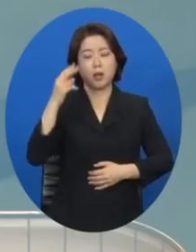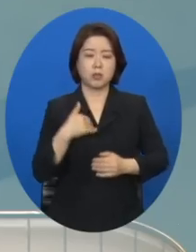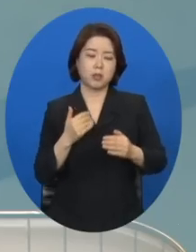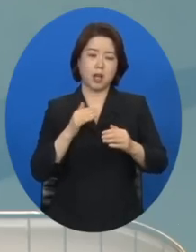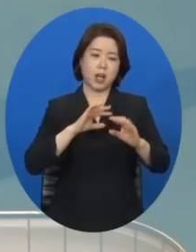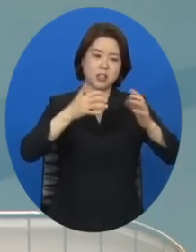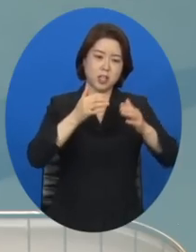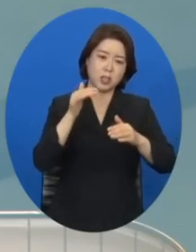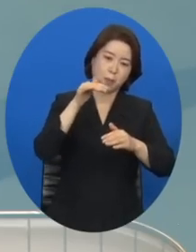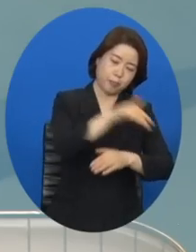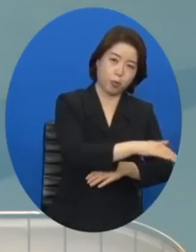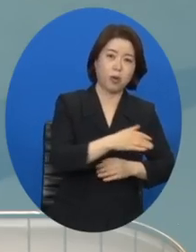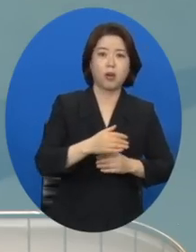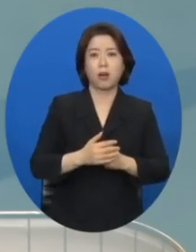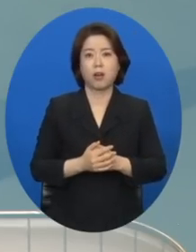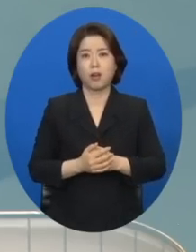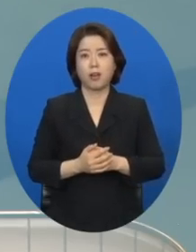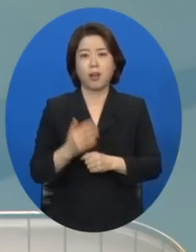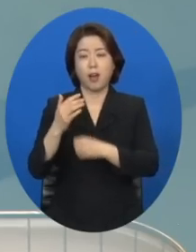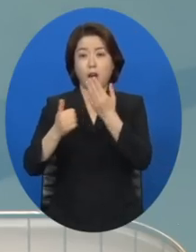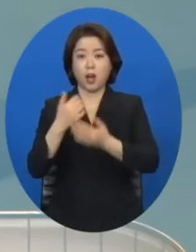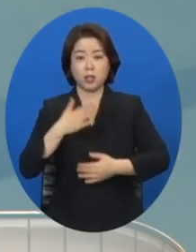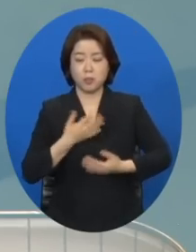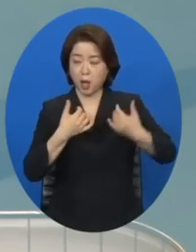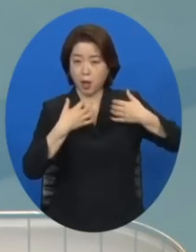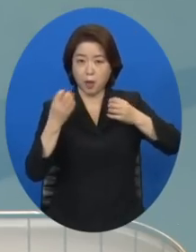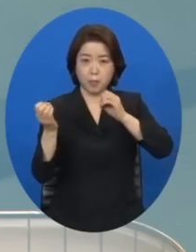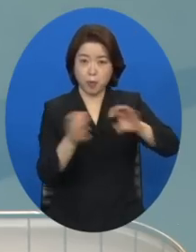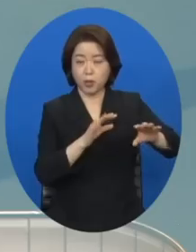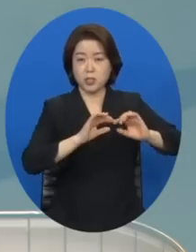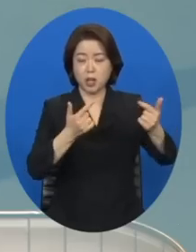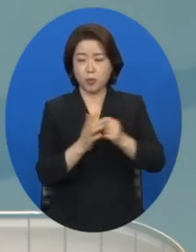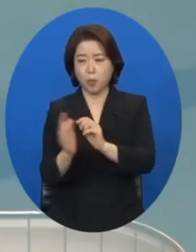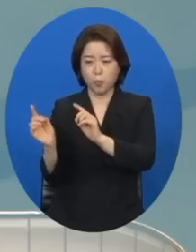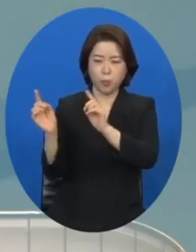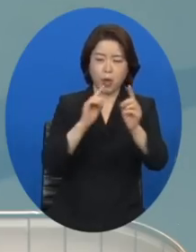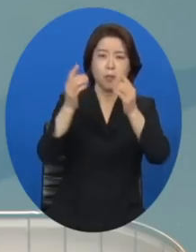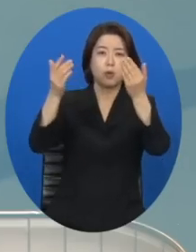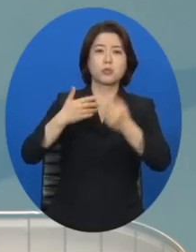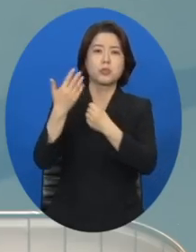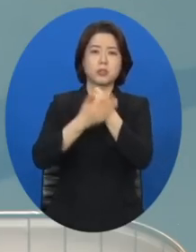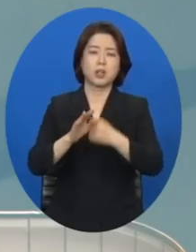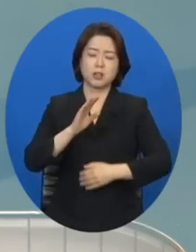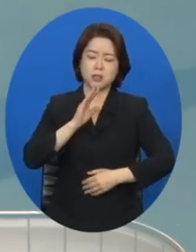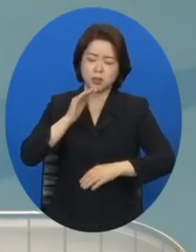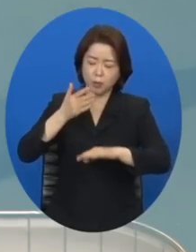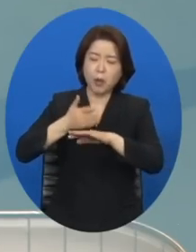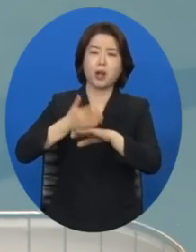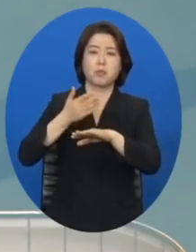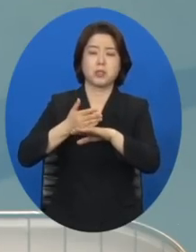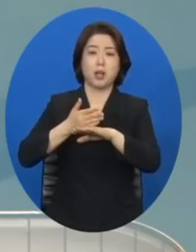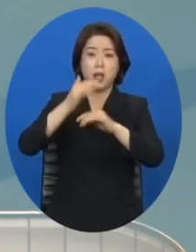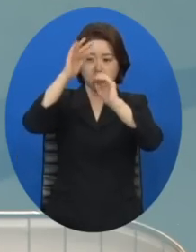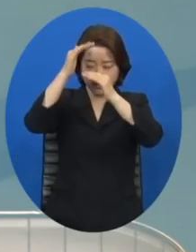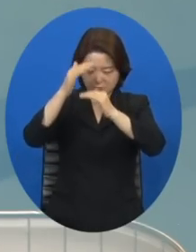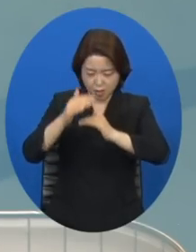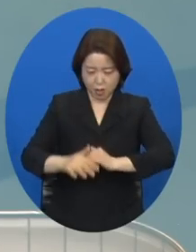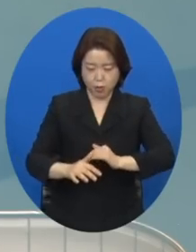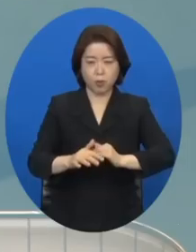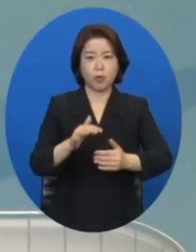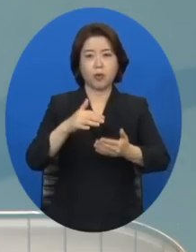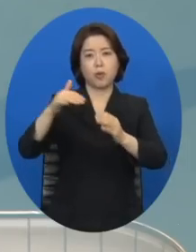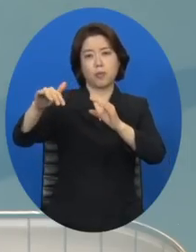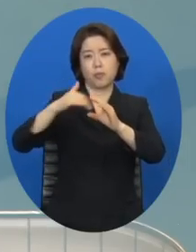그런데 하나님께서 그런 저를 버리지 아니하시고 회복시켜 주시는 은혜가 얼마나 감사한지 모릅니다 그 내용은 이제 쓰신 거예요